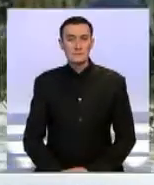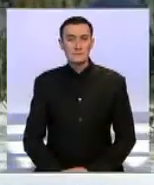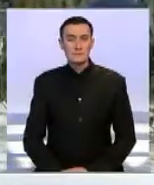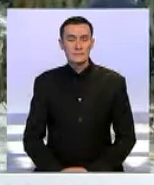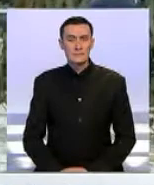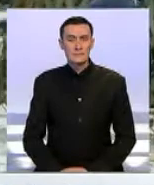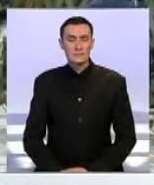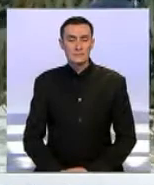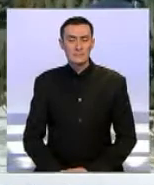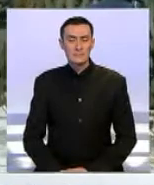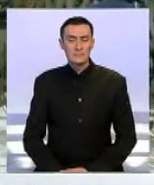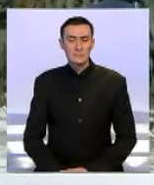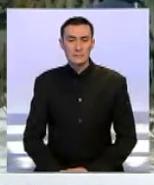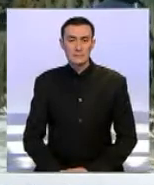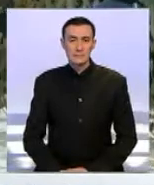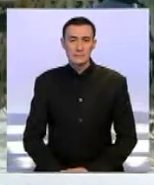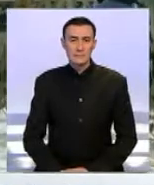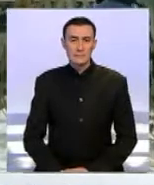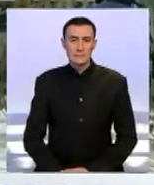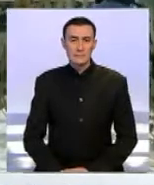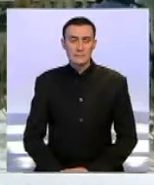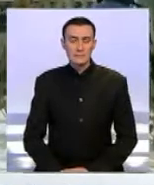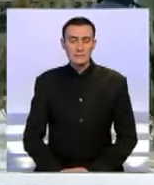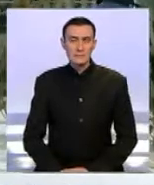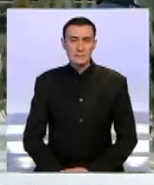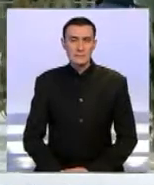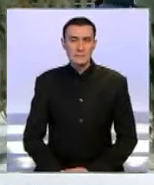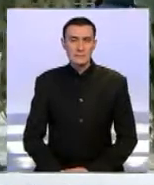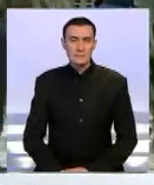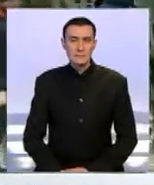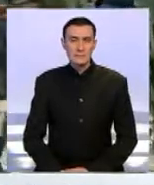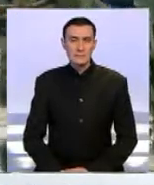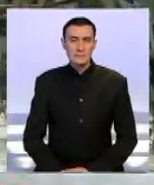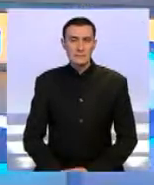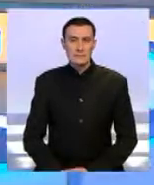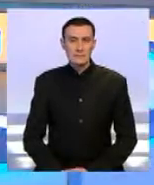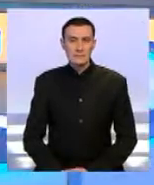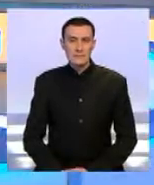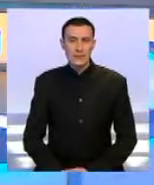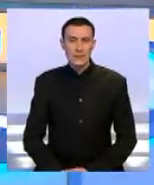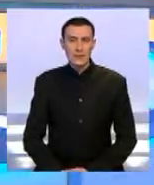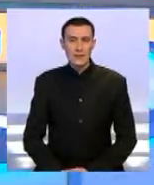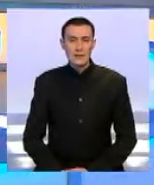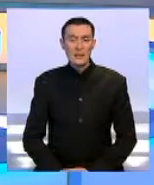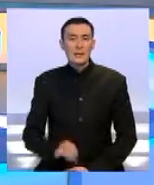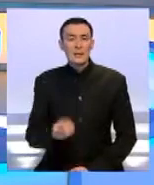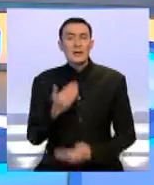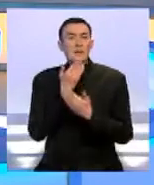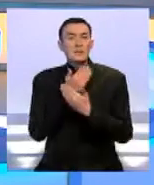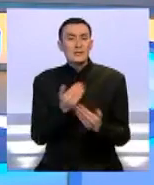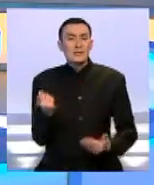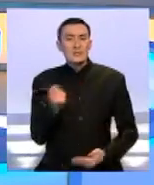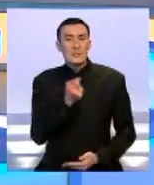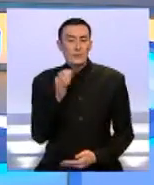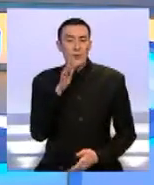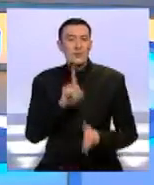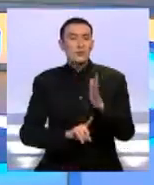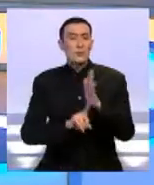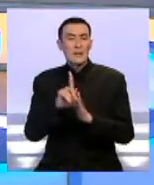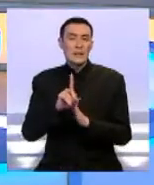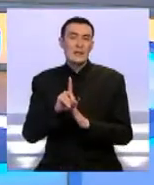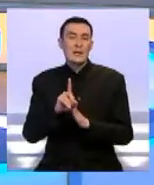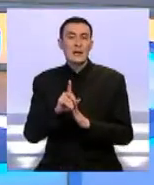Алексей Мельницкий. Хабар, 24. Павлодарская область. Ну и совсем считанные часы остаются до